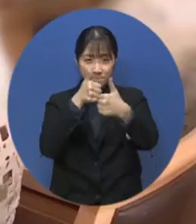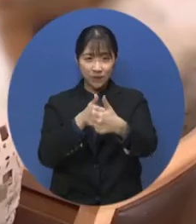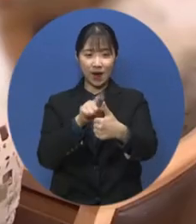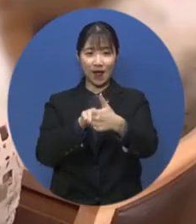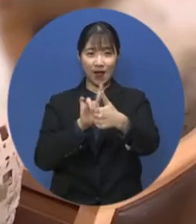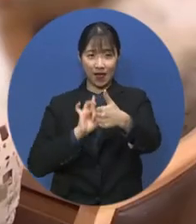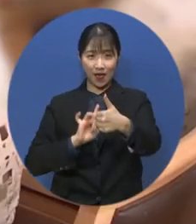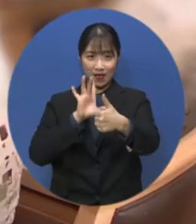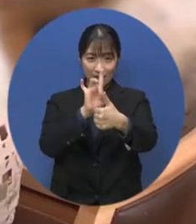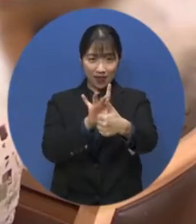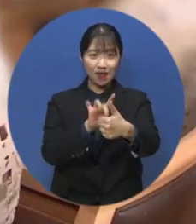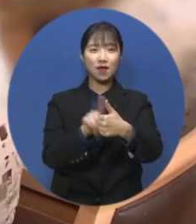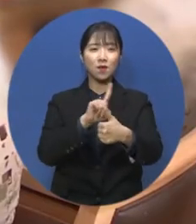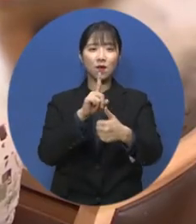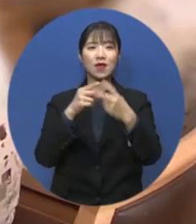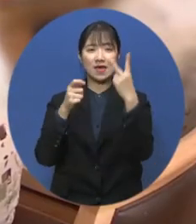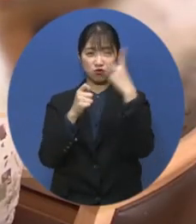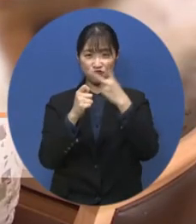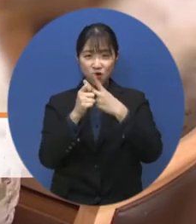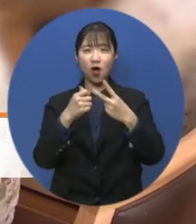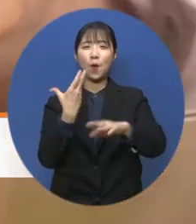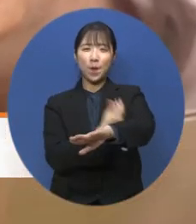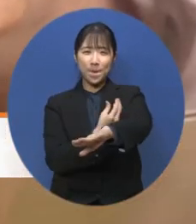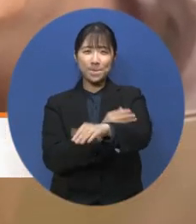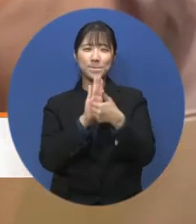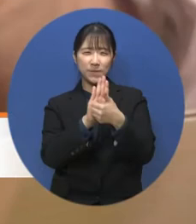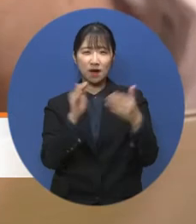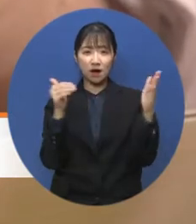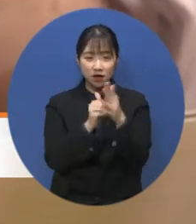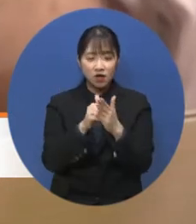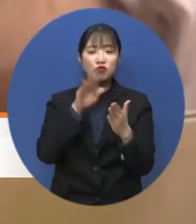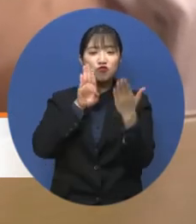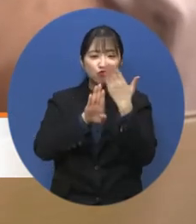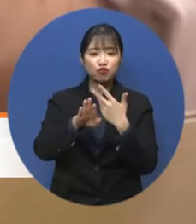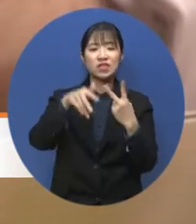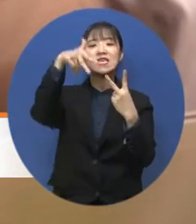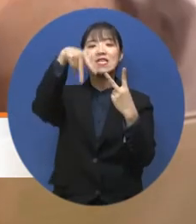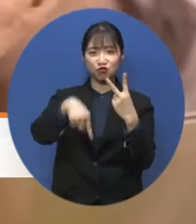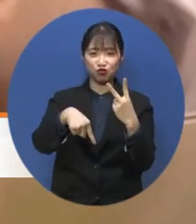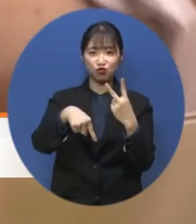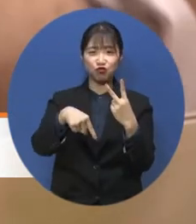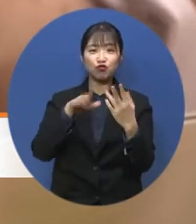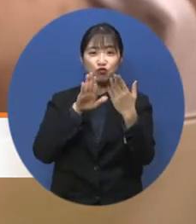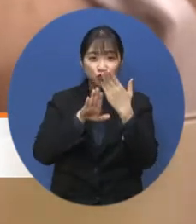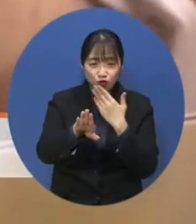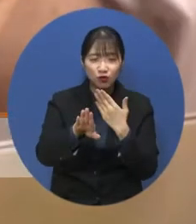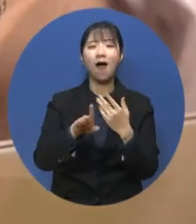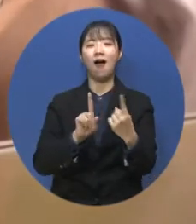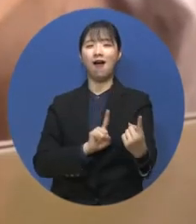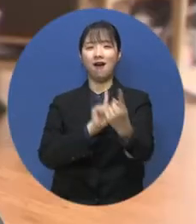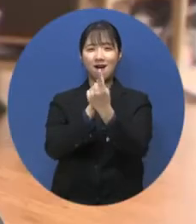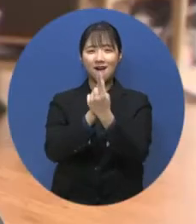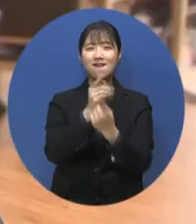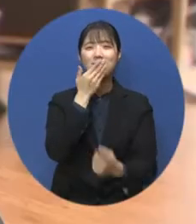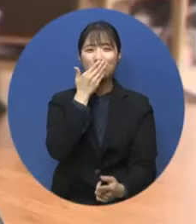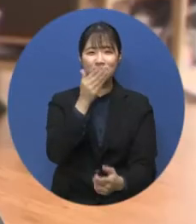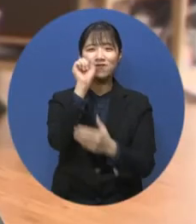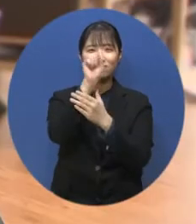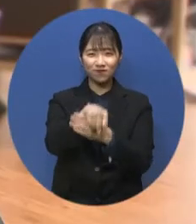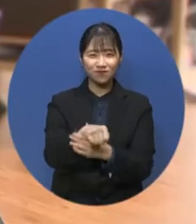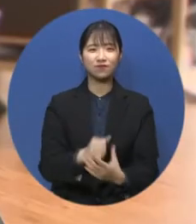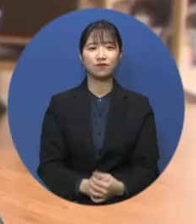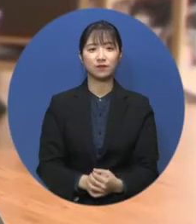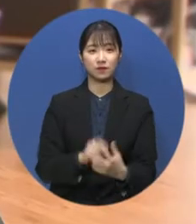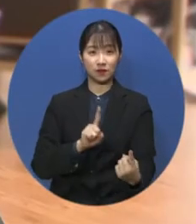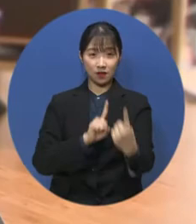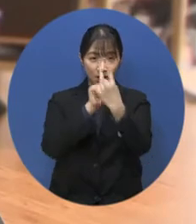한쪽이 2차 백신 접종을 완료하고 2주가 경과되는 경우 대면 면회를 허용하기로 했습니다. 대면 면회는